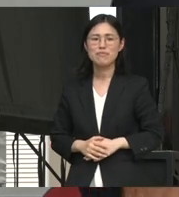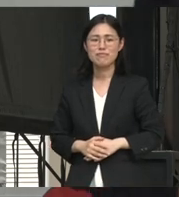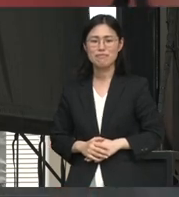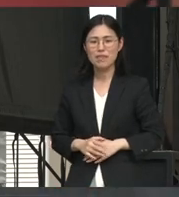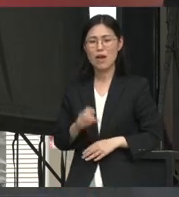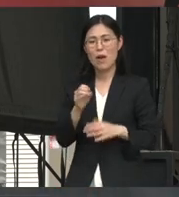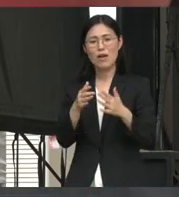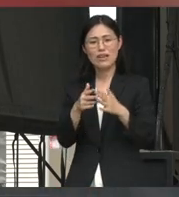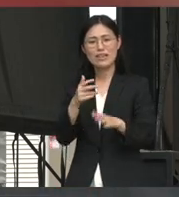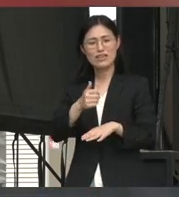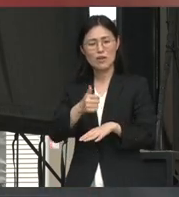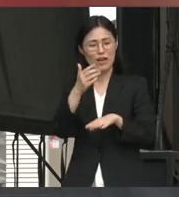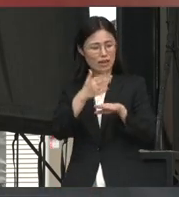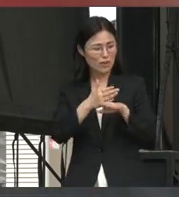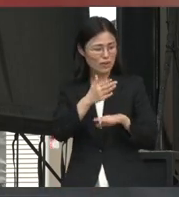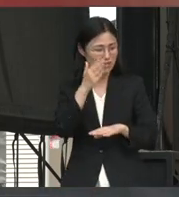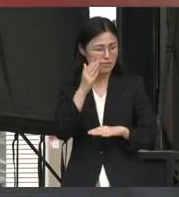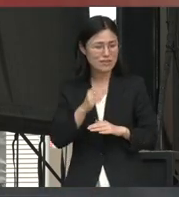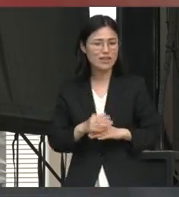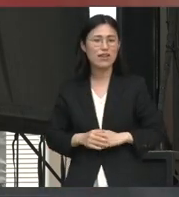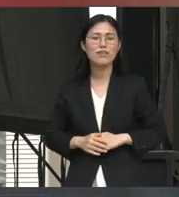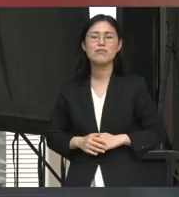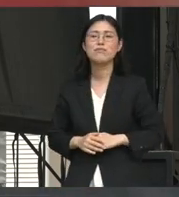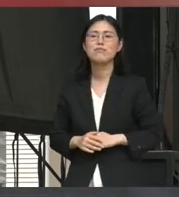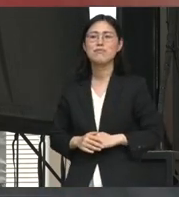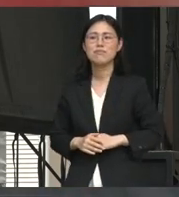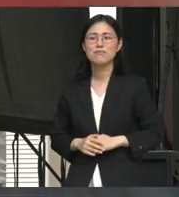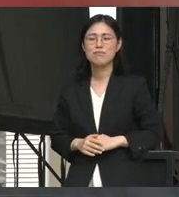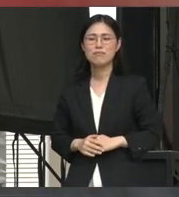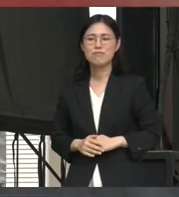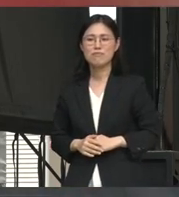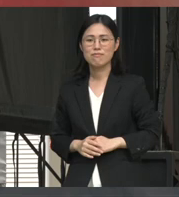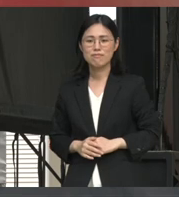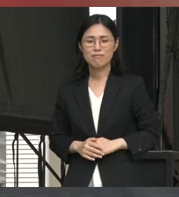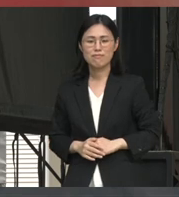尾崎市長、ありがとうございました。